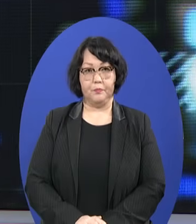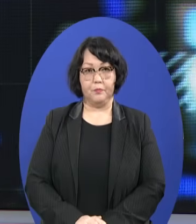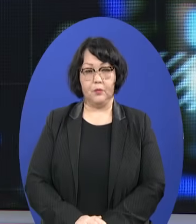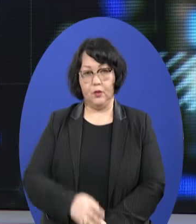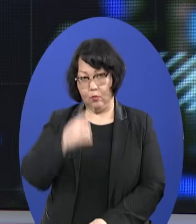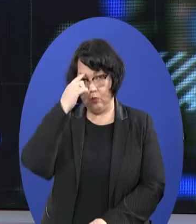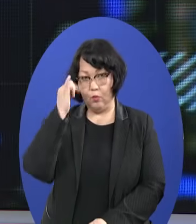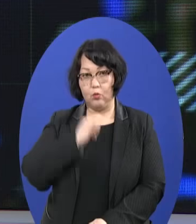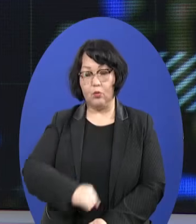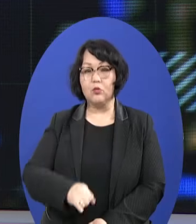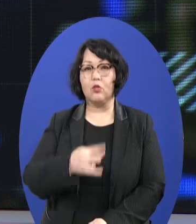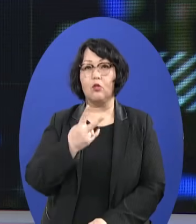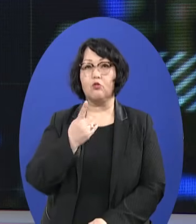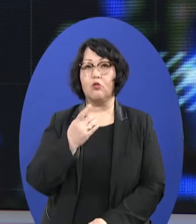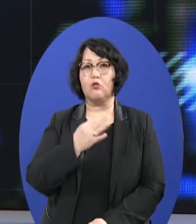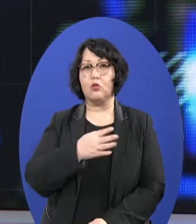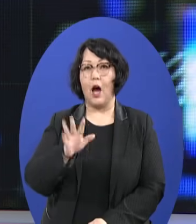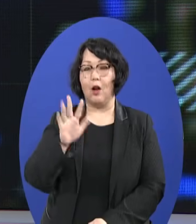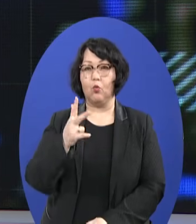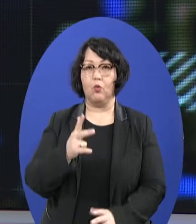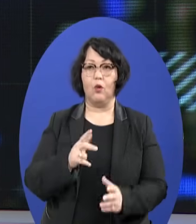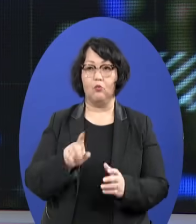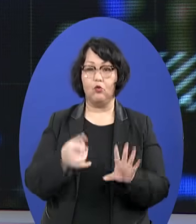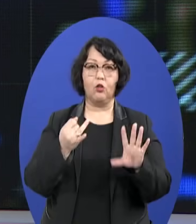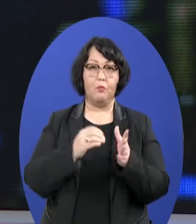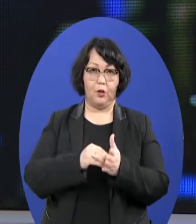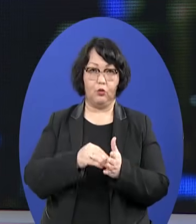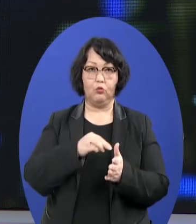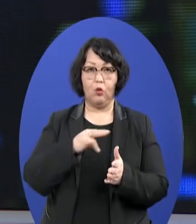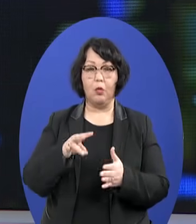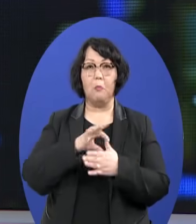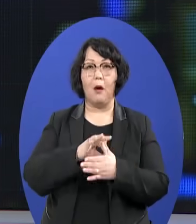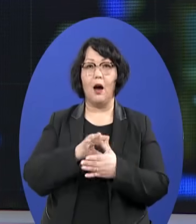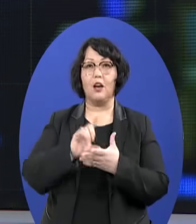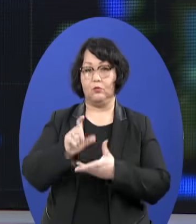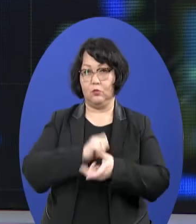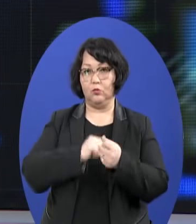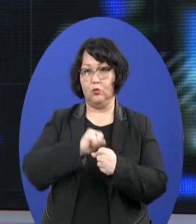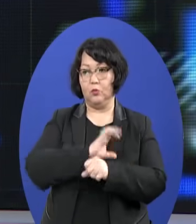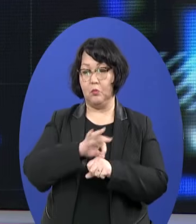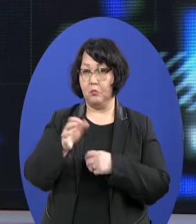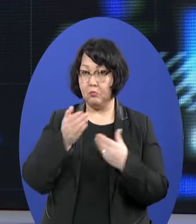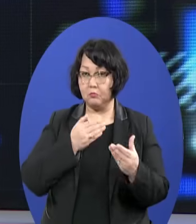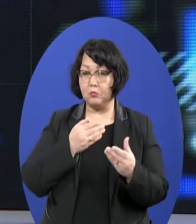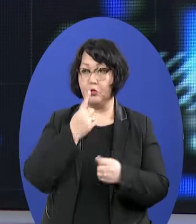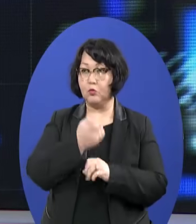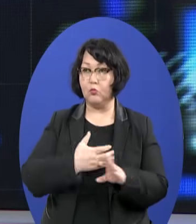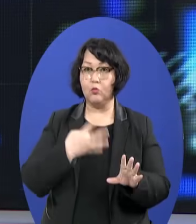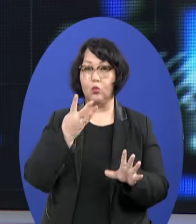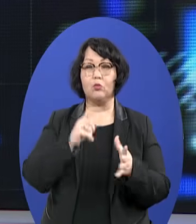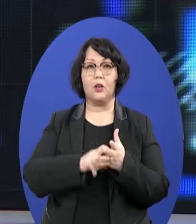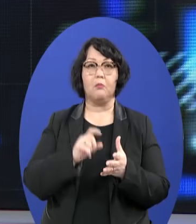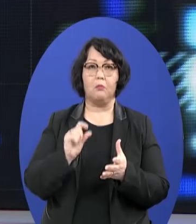Манай улс он гарснаас хойш 13.7 мянган тонн мах экспортлж байна. Энэ цар тахлаас өмнөх үетэй харьцуулахад 4 дахин бага хэмжээ.